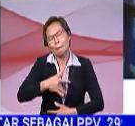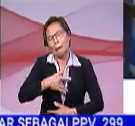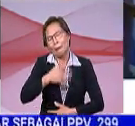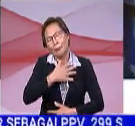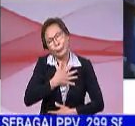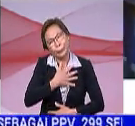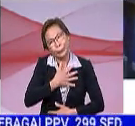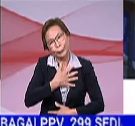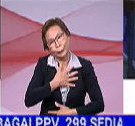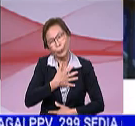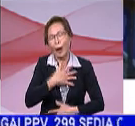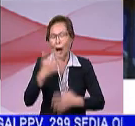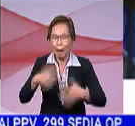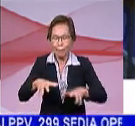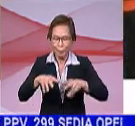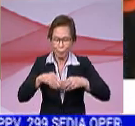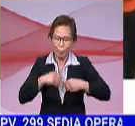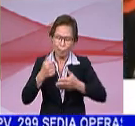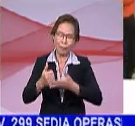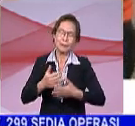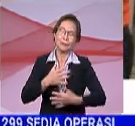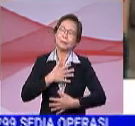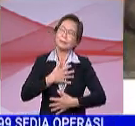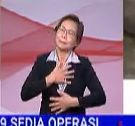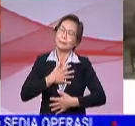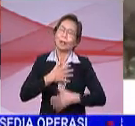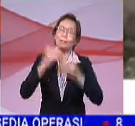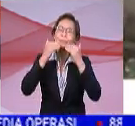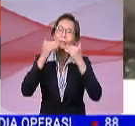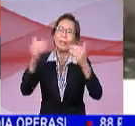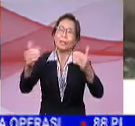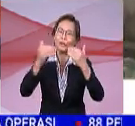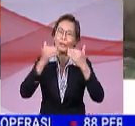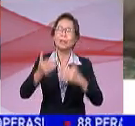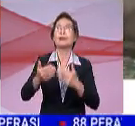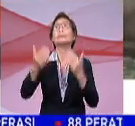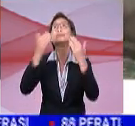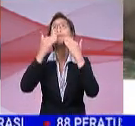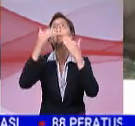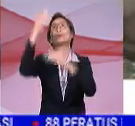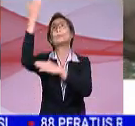selepas menerima bantuan itu. Syukur, alhamdulillah.